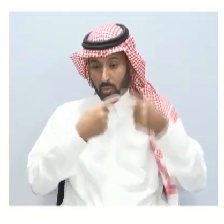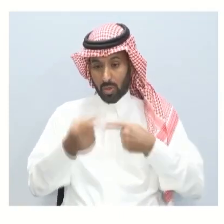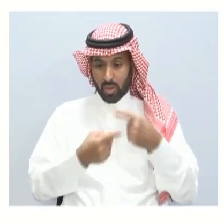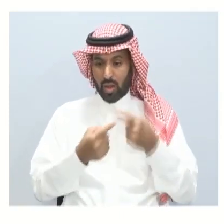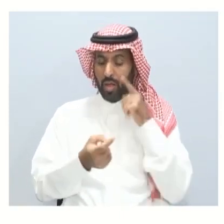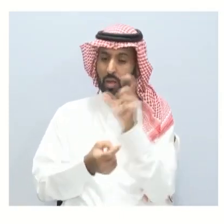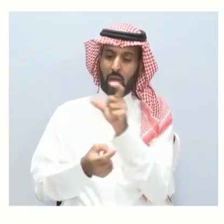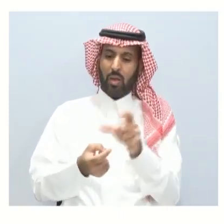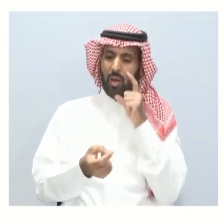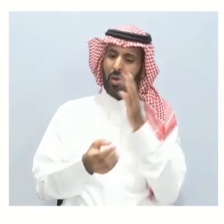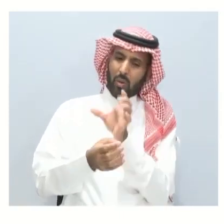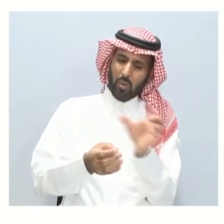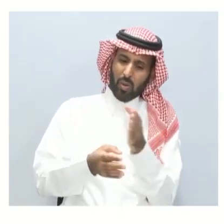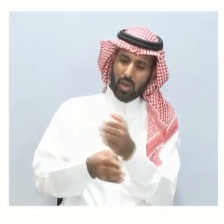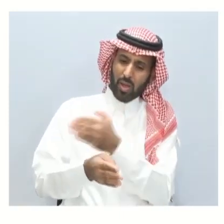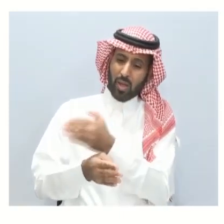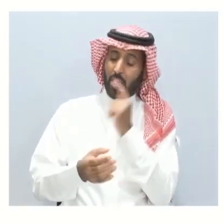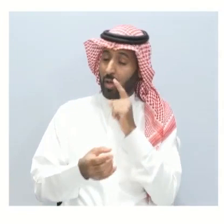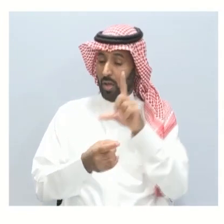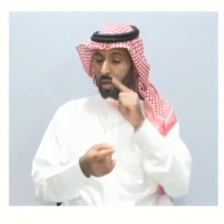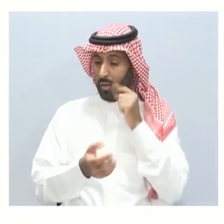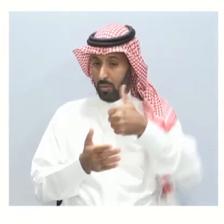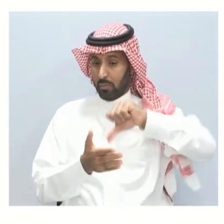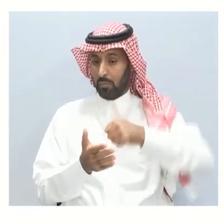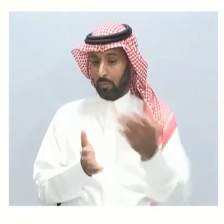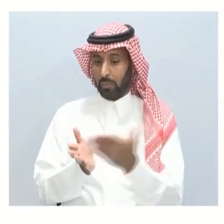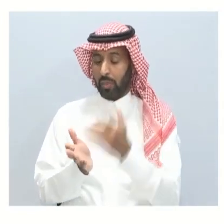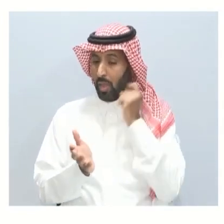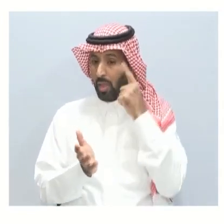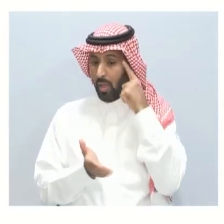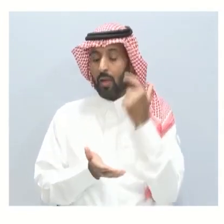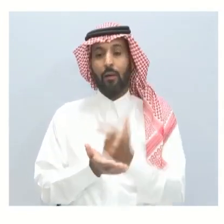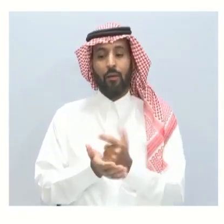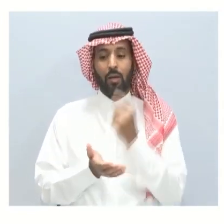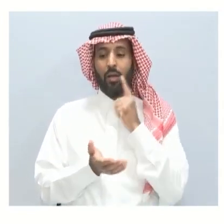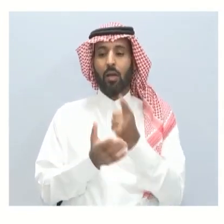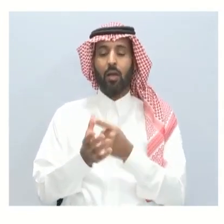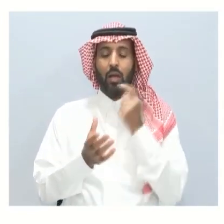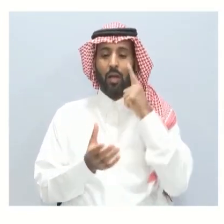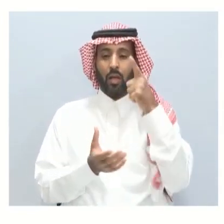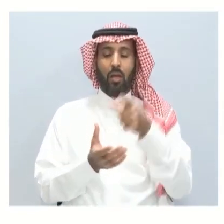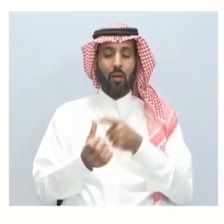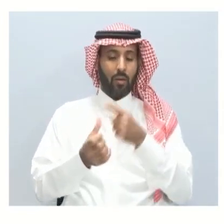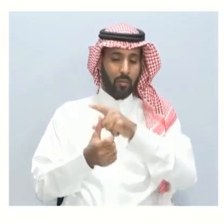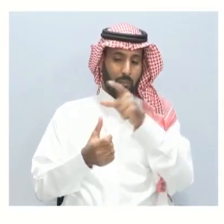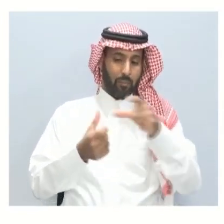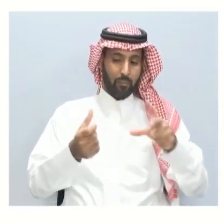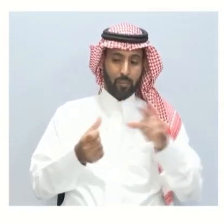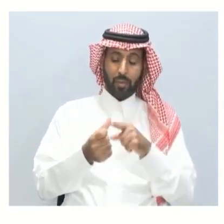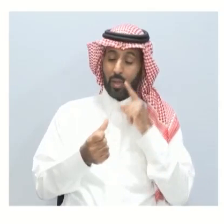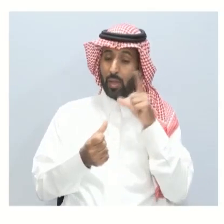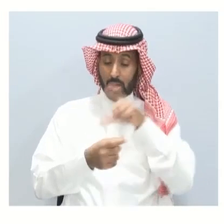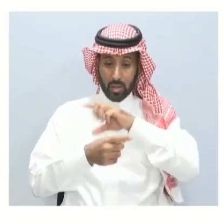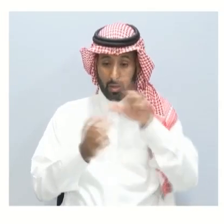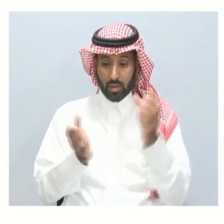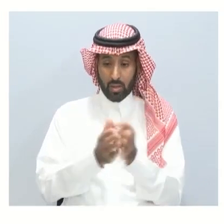عناصر الفئات والخلاصه والتقويم الفكره الرئيسه فيه رتبت العناصر في الجدول الدوري ضمن